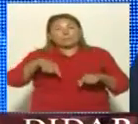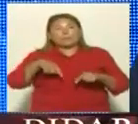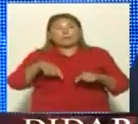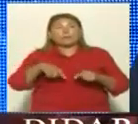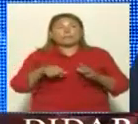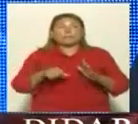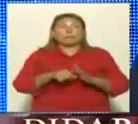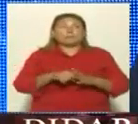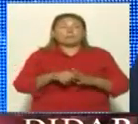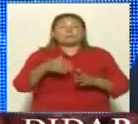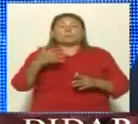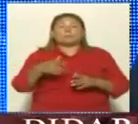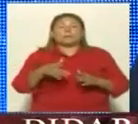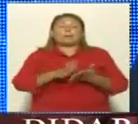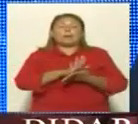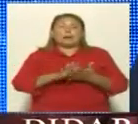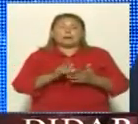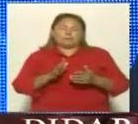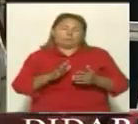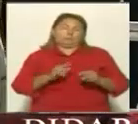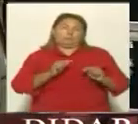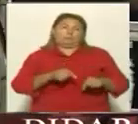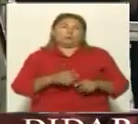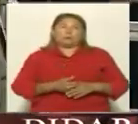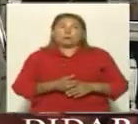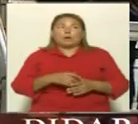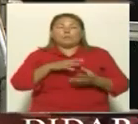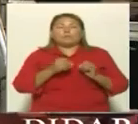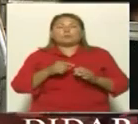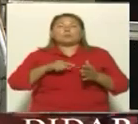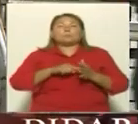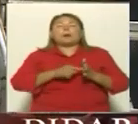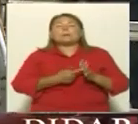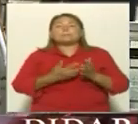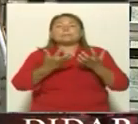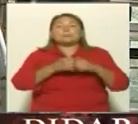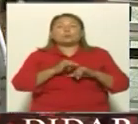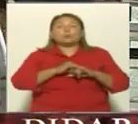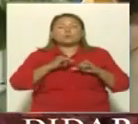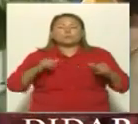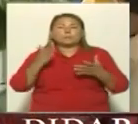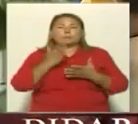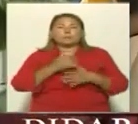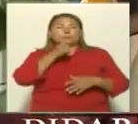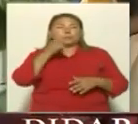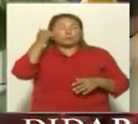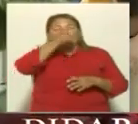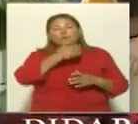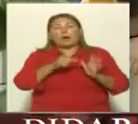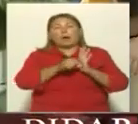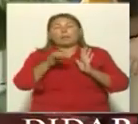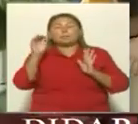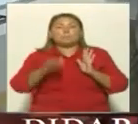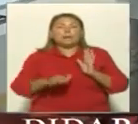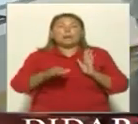50 балдық шекті межені өтіп грант конкурсына қатысуға мүмкіндік алып отыр. Биыл мақсатты гранттардың санында да өзгеріс бар. Былтыр өңір жастарына 6 000